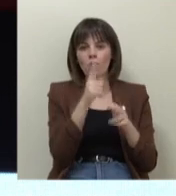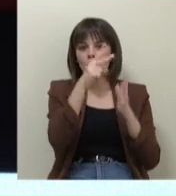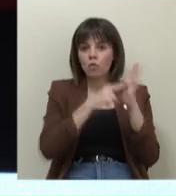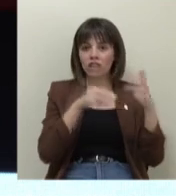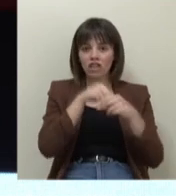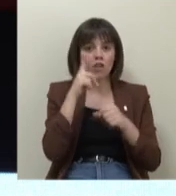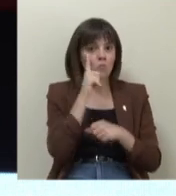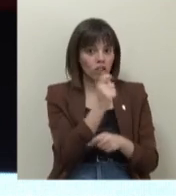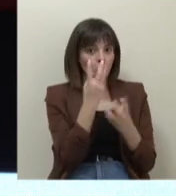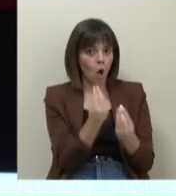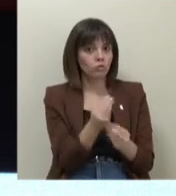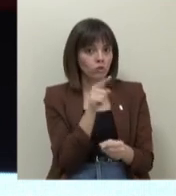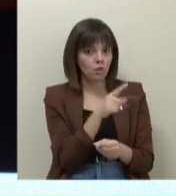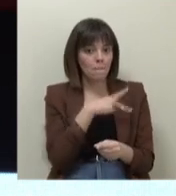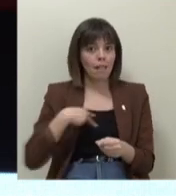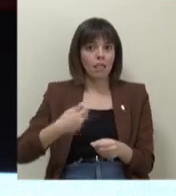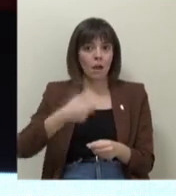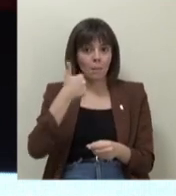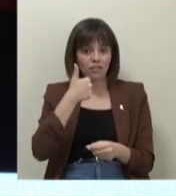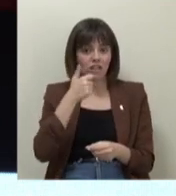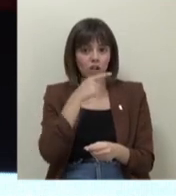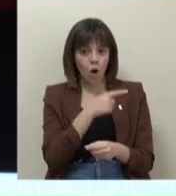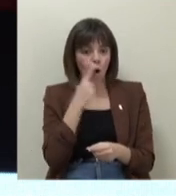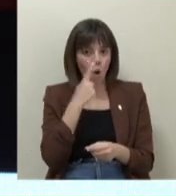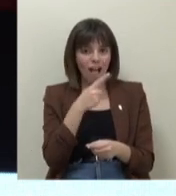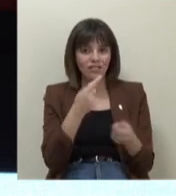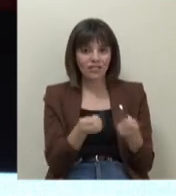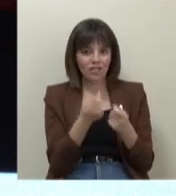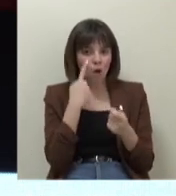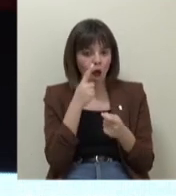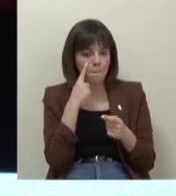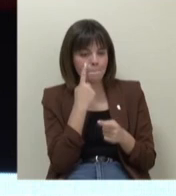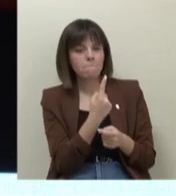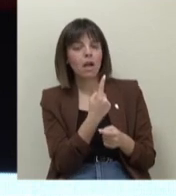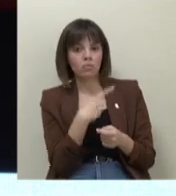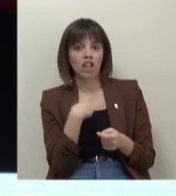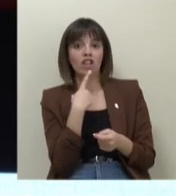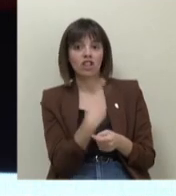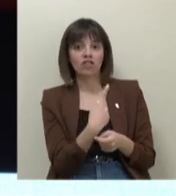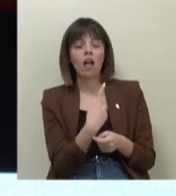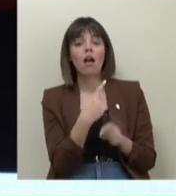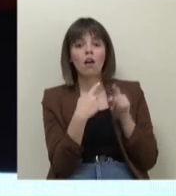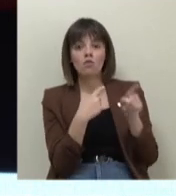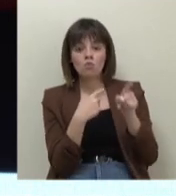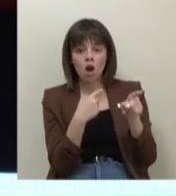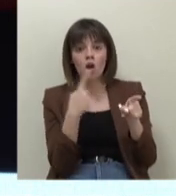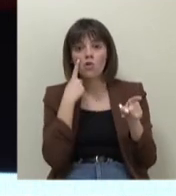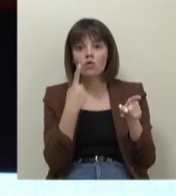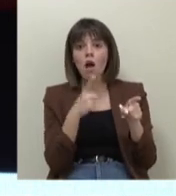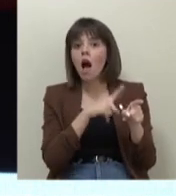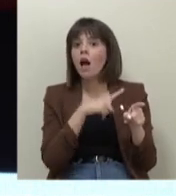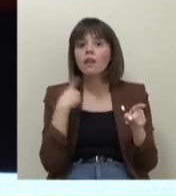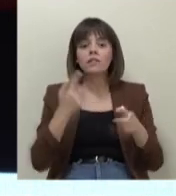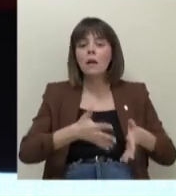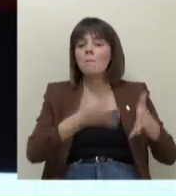için müracaat mı oldu? Belediye başkanı o mikro bölgelemeye göre bakıp diyebilecektir ki burada